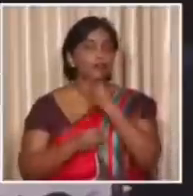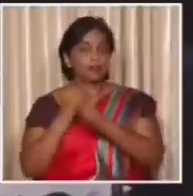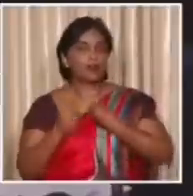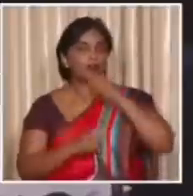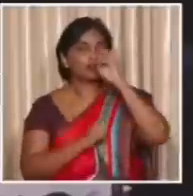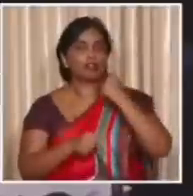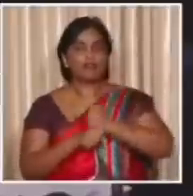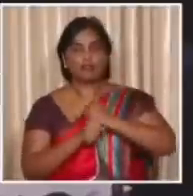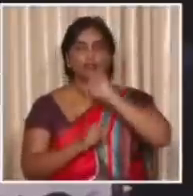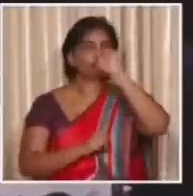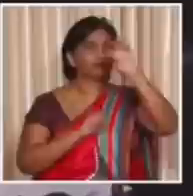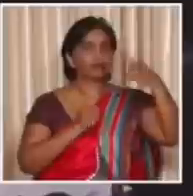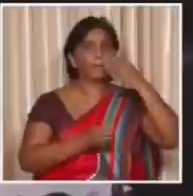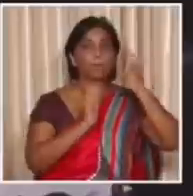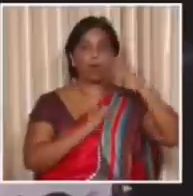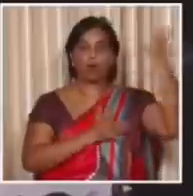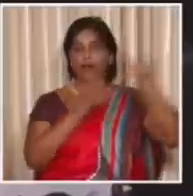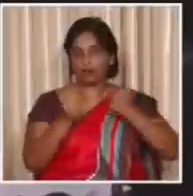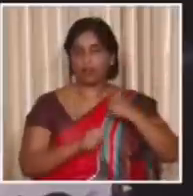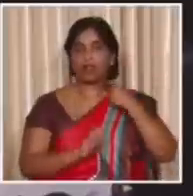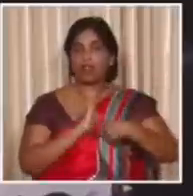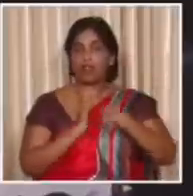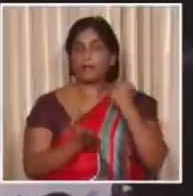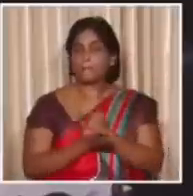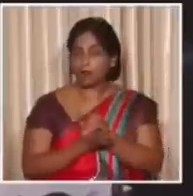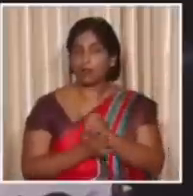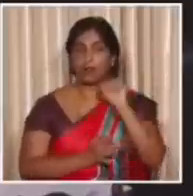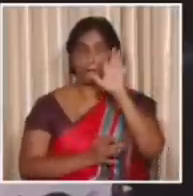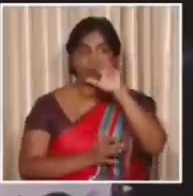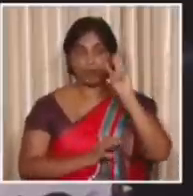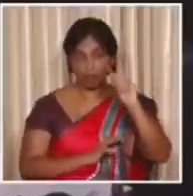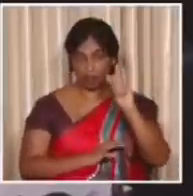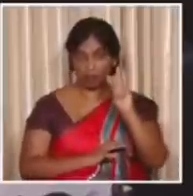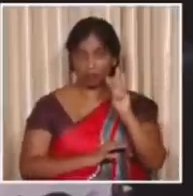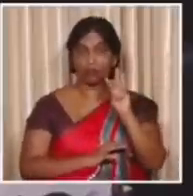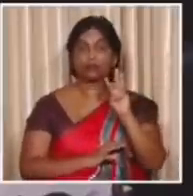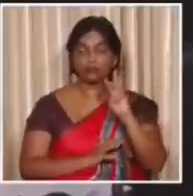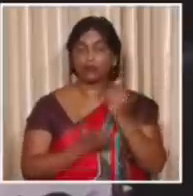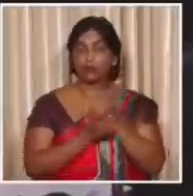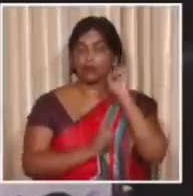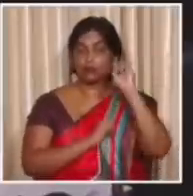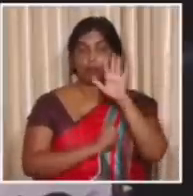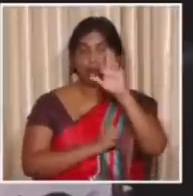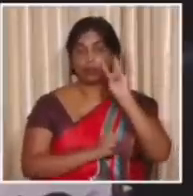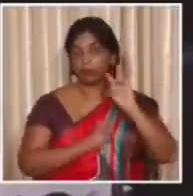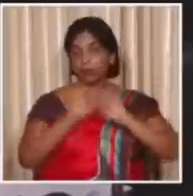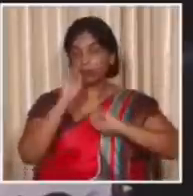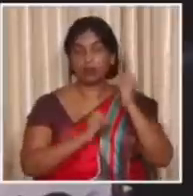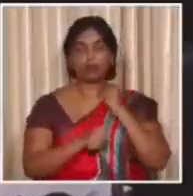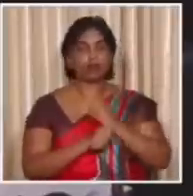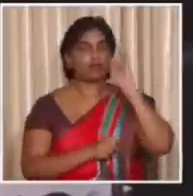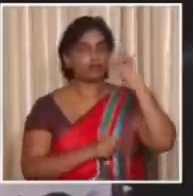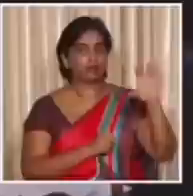තියෙන භාණ්ඩාගාර බිල්පත් සහ භාණ්ඩාගාර බැඳුම් කරවල ලංකා බැංකුවේ ගත්තොත් 53ක් සියලු තැන්පත් වලින් 53ක් ආයෝජනය කළ